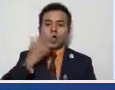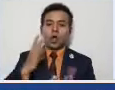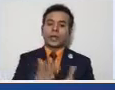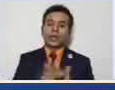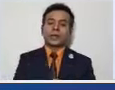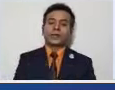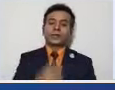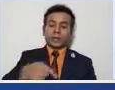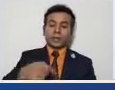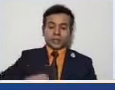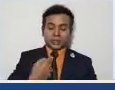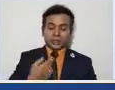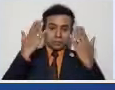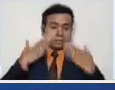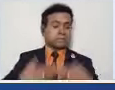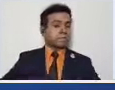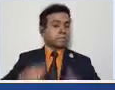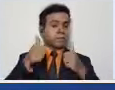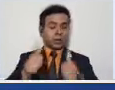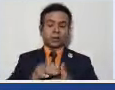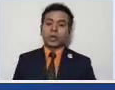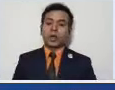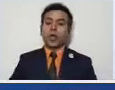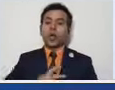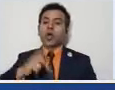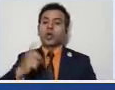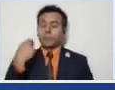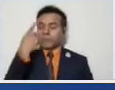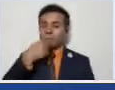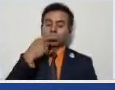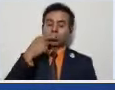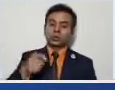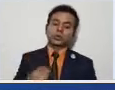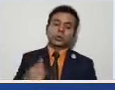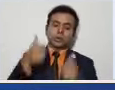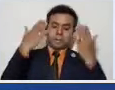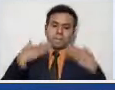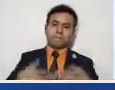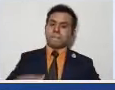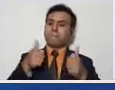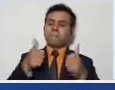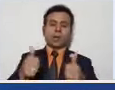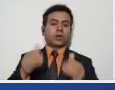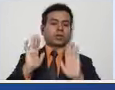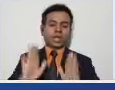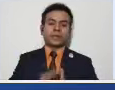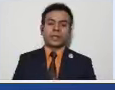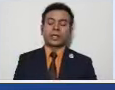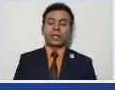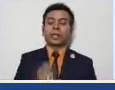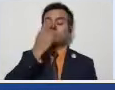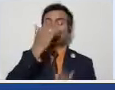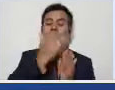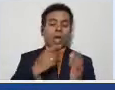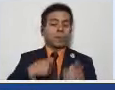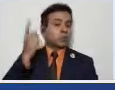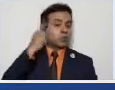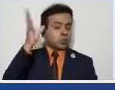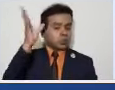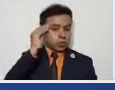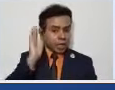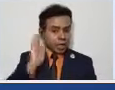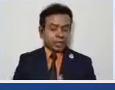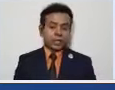থাকবো বা নিজে সুরক্ষিত থাকবো, আরেকজনও আমার কাছ থেকে সুরক্ষিত থাকবে। আমি সামাজিক দূরত্ব বজায় রাখলে আমি যেমন নিজে সুরক্ষিত থাকবো,